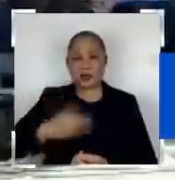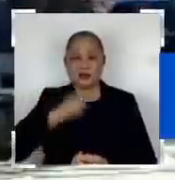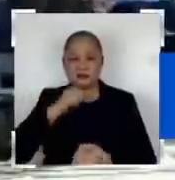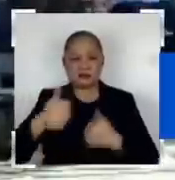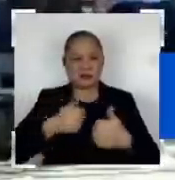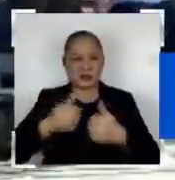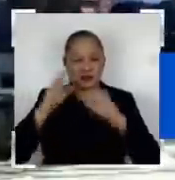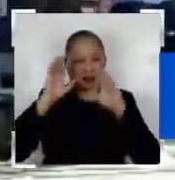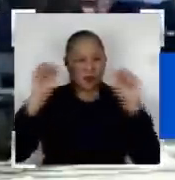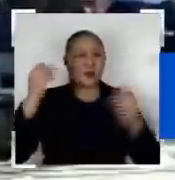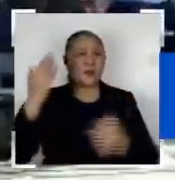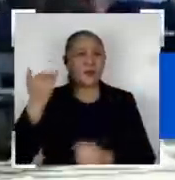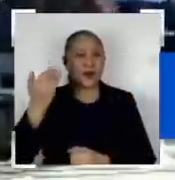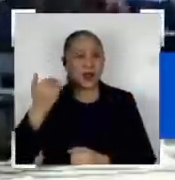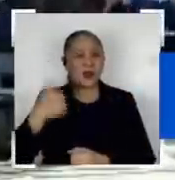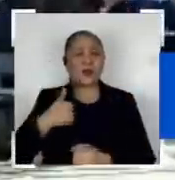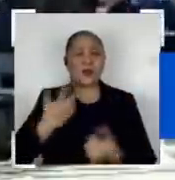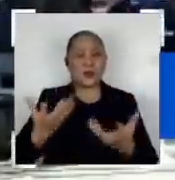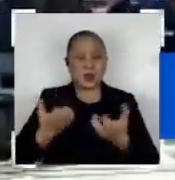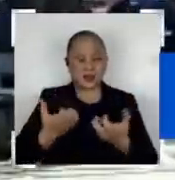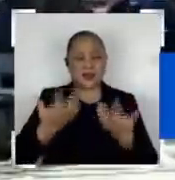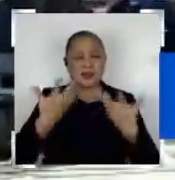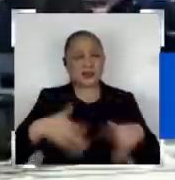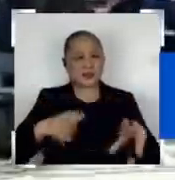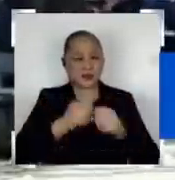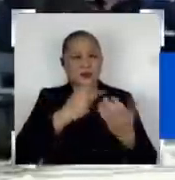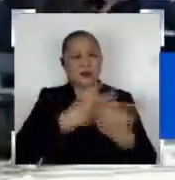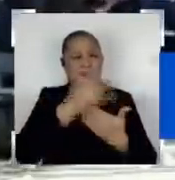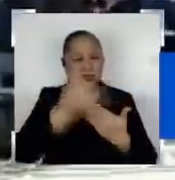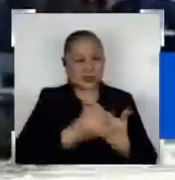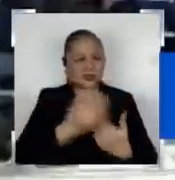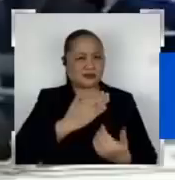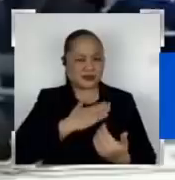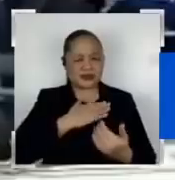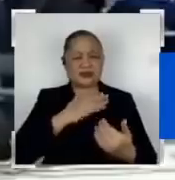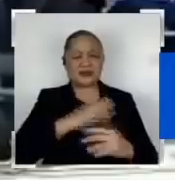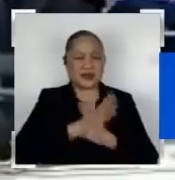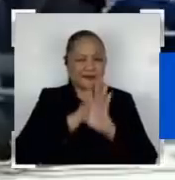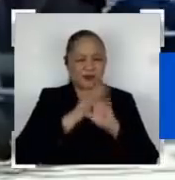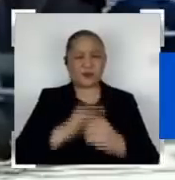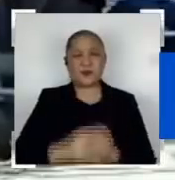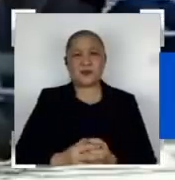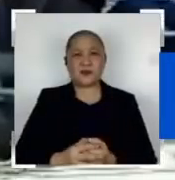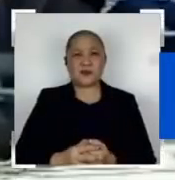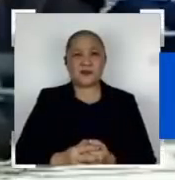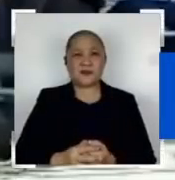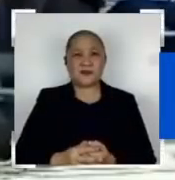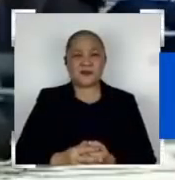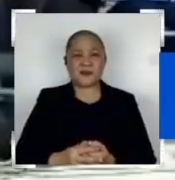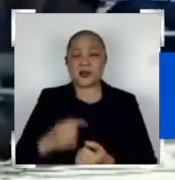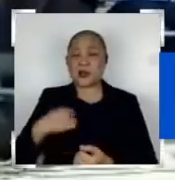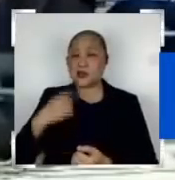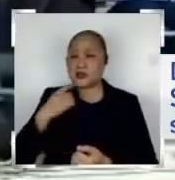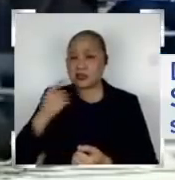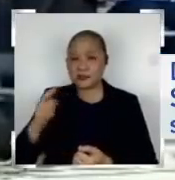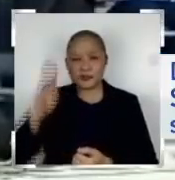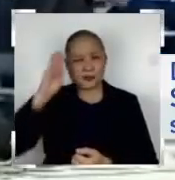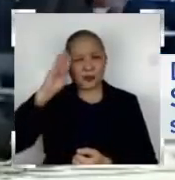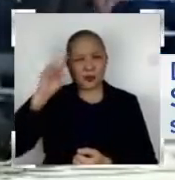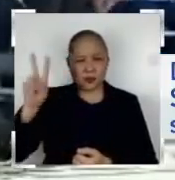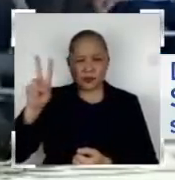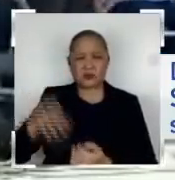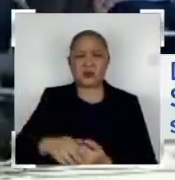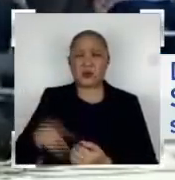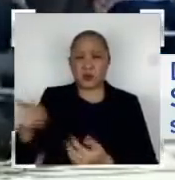kasi gusto ko matapos mga proyekto ko sa Davao. Sinabi ko kay Bongbong Marcos, gusto mo